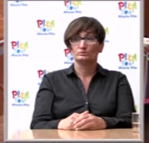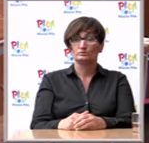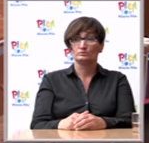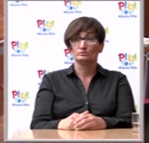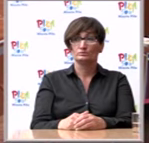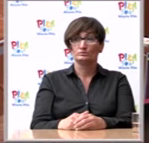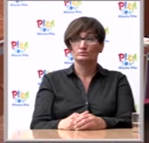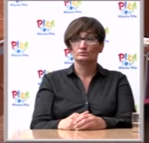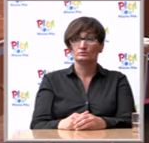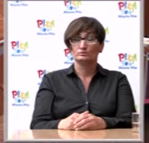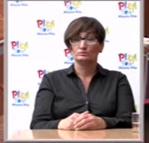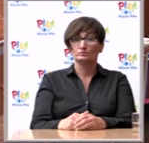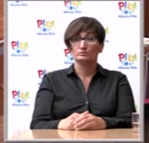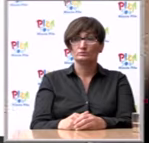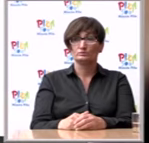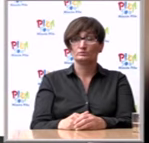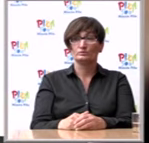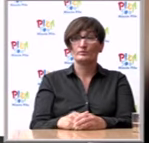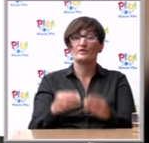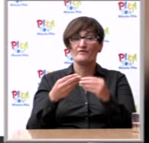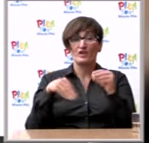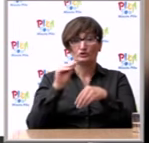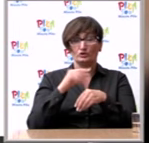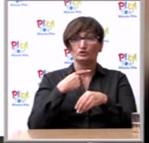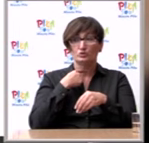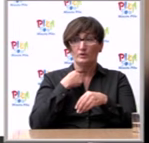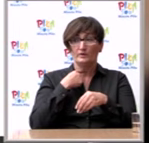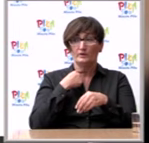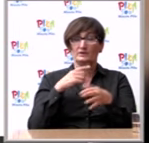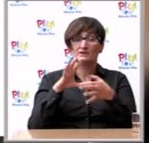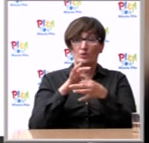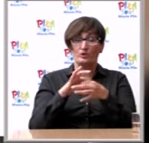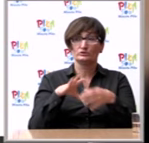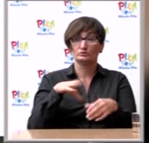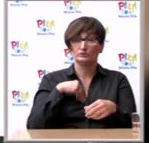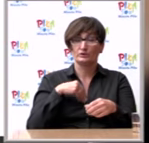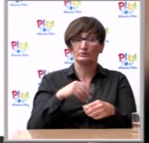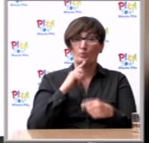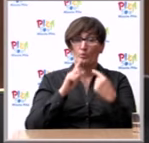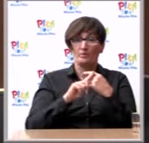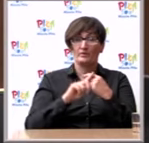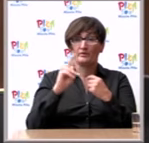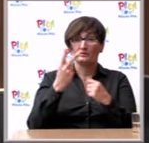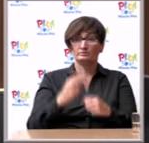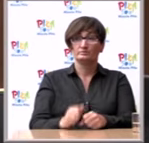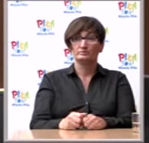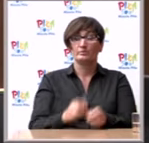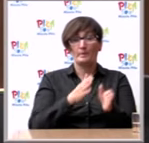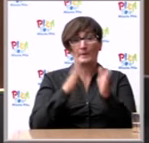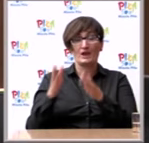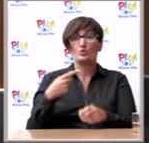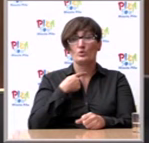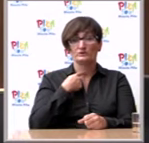Stwierdzam, że większością głosów Rada przyjęła treść załącznika nr 2 i przed nami